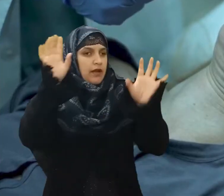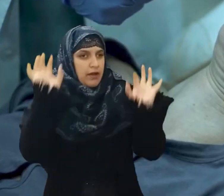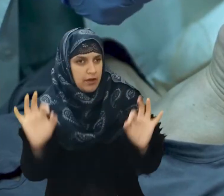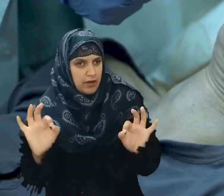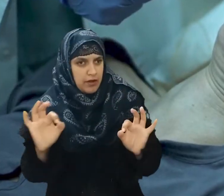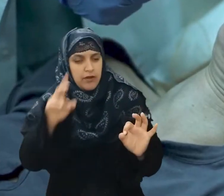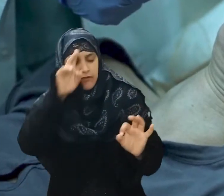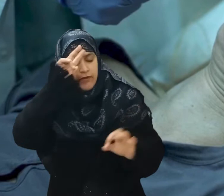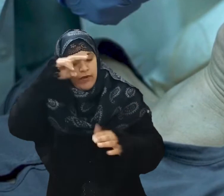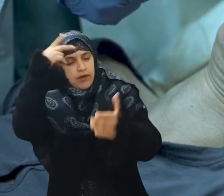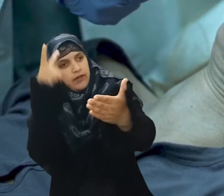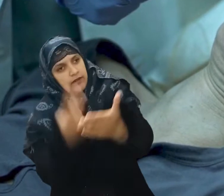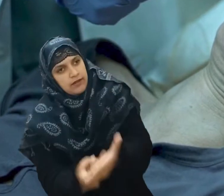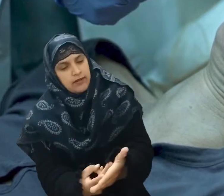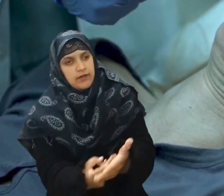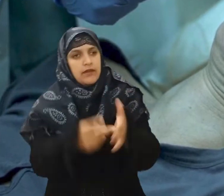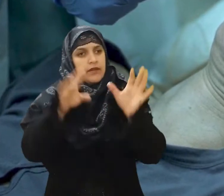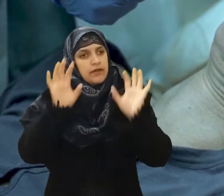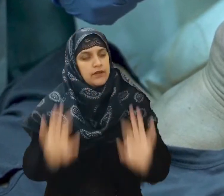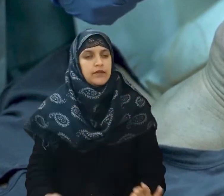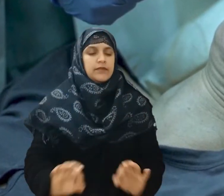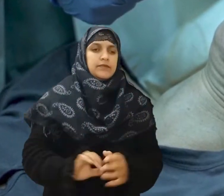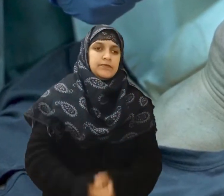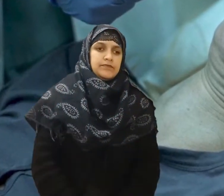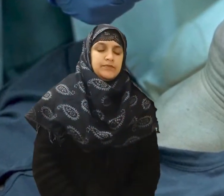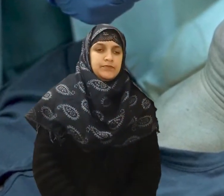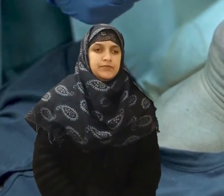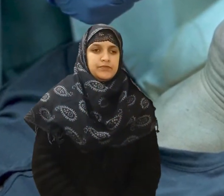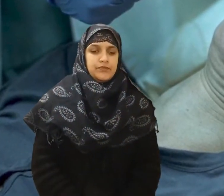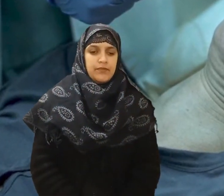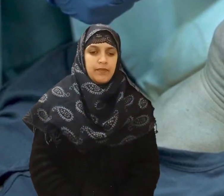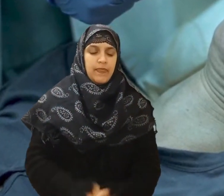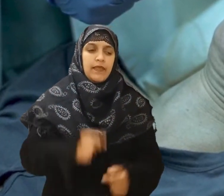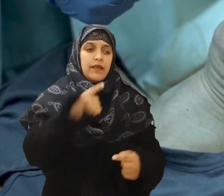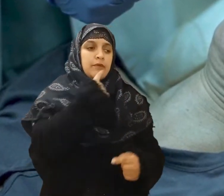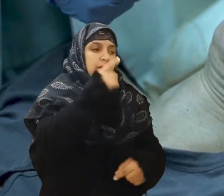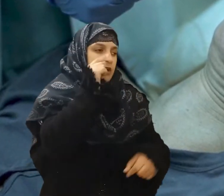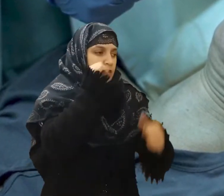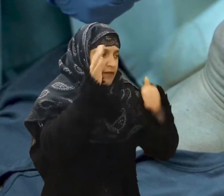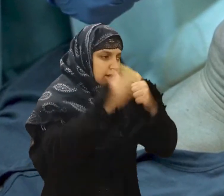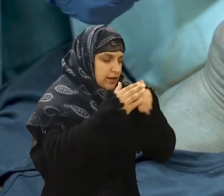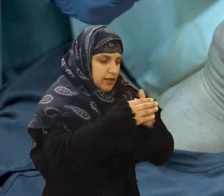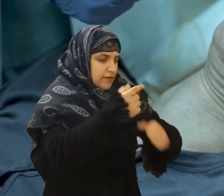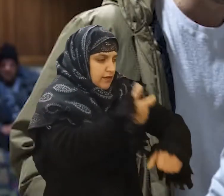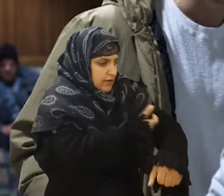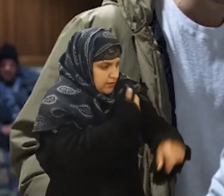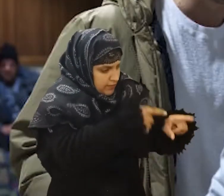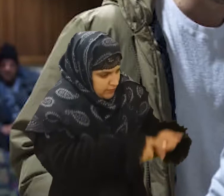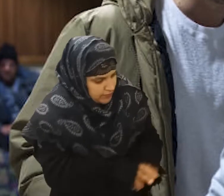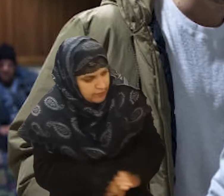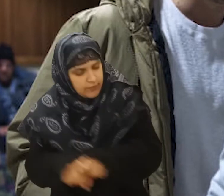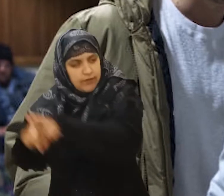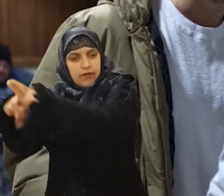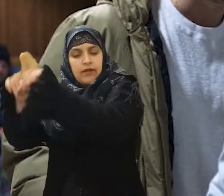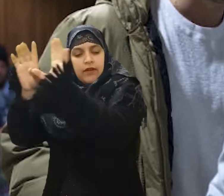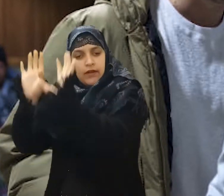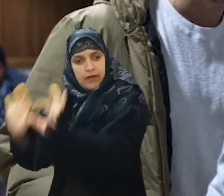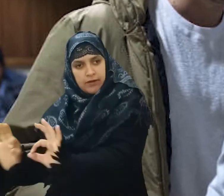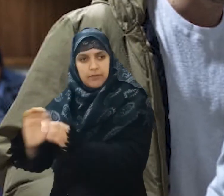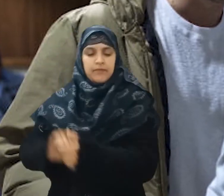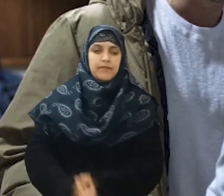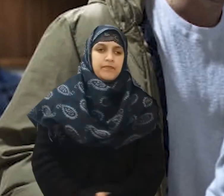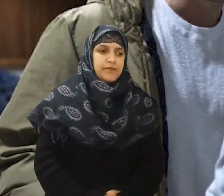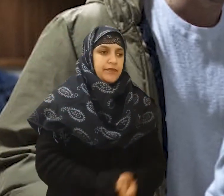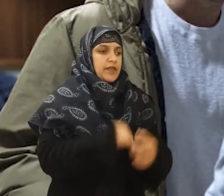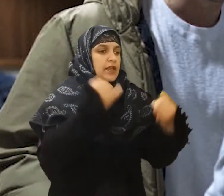کرتا ہے لیکن کوئی فائدہ نہیں ہوتا اور وہ ایک نامعلوم بیماری کی وجہ سے مر جاتی ہے۔ اس